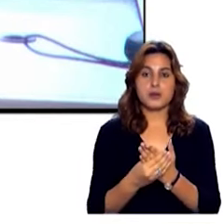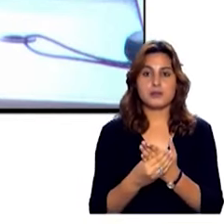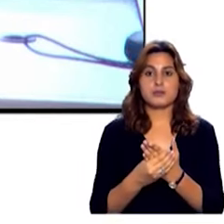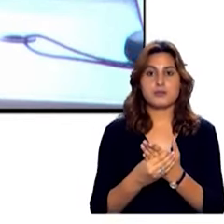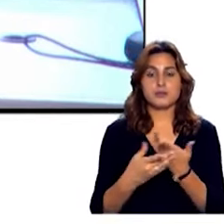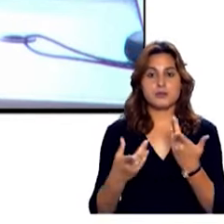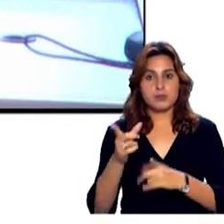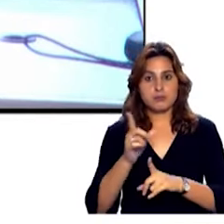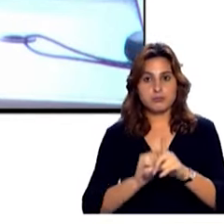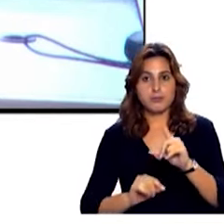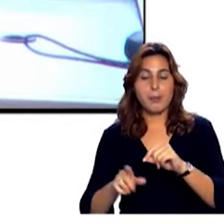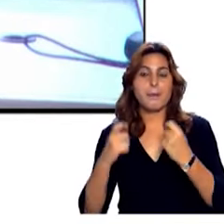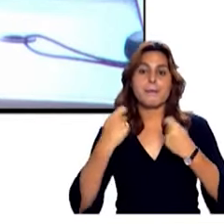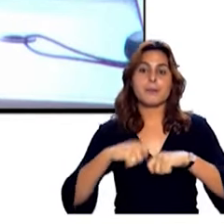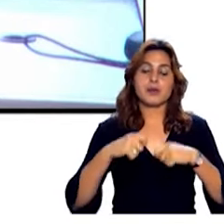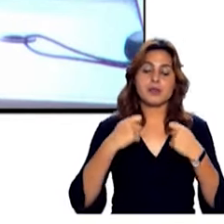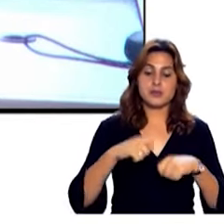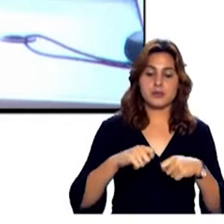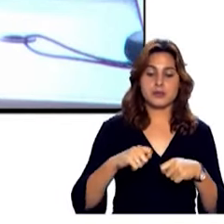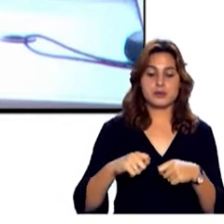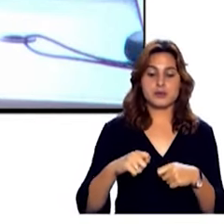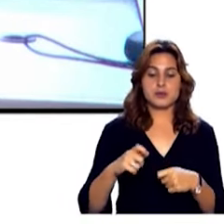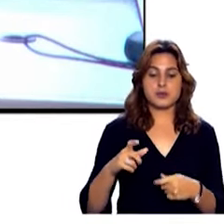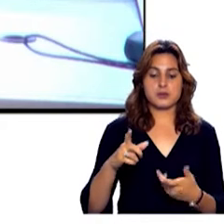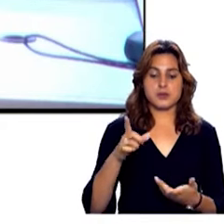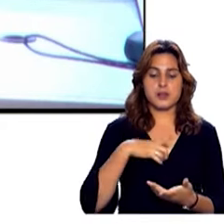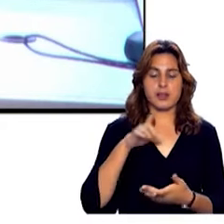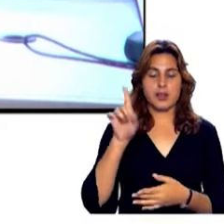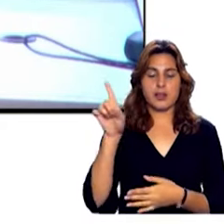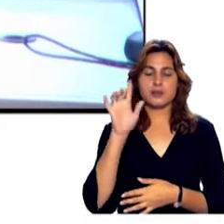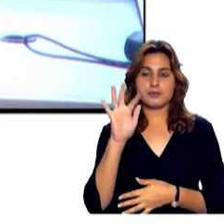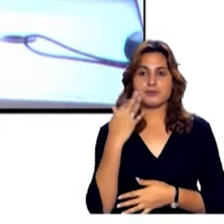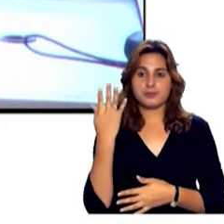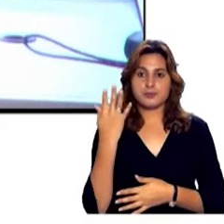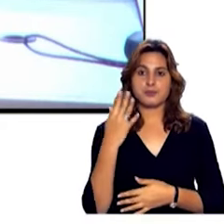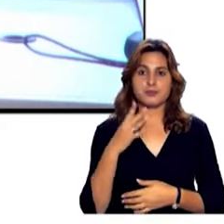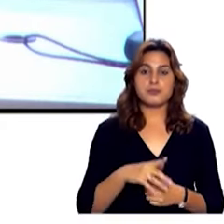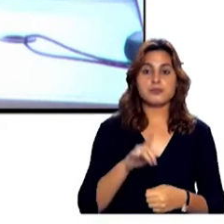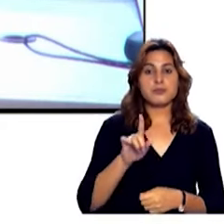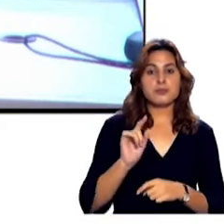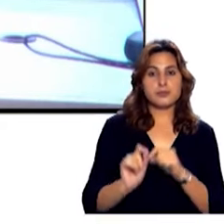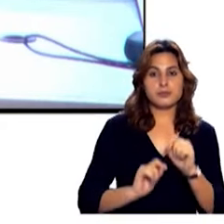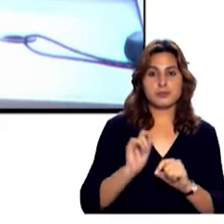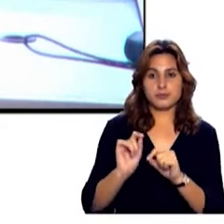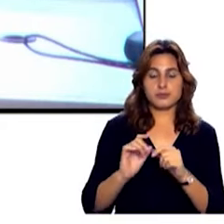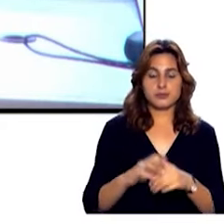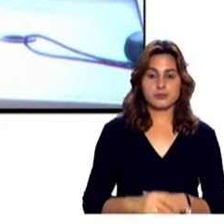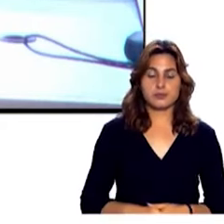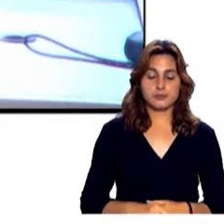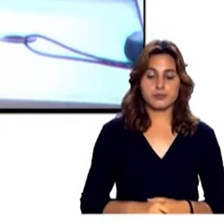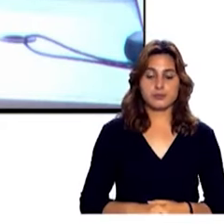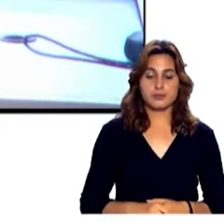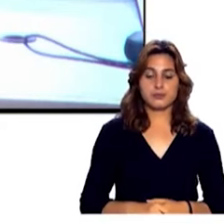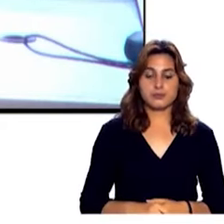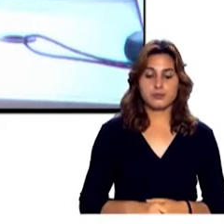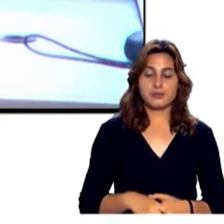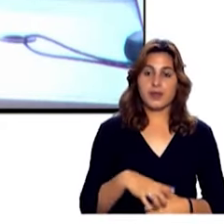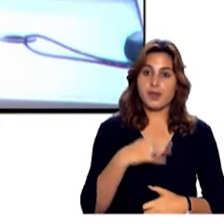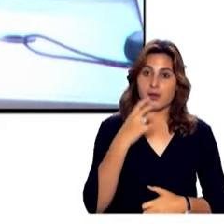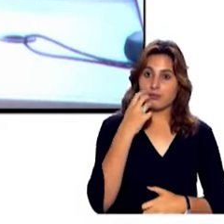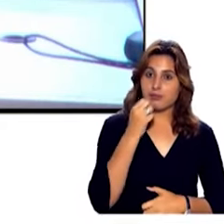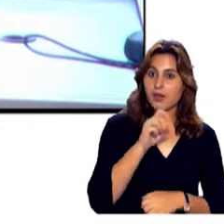française c'est une question qui taraude de TRS nombreux systm judiciaires dans Le Monde ET évidemment le